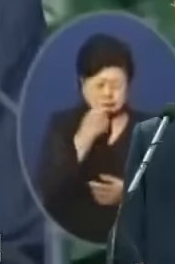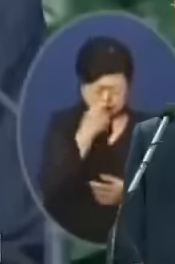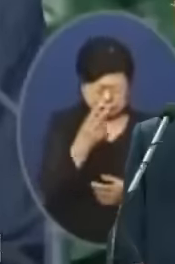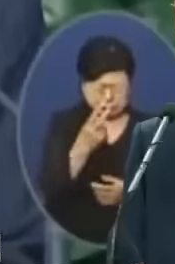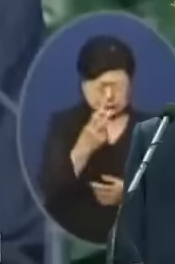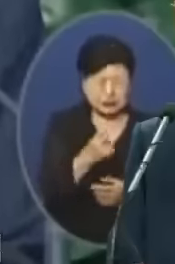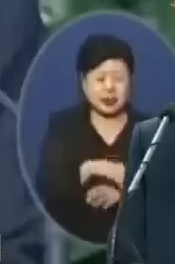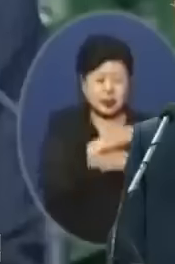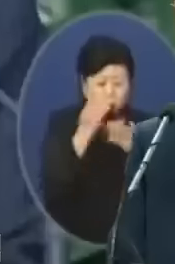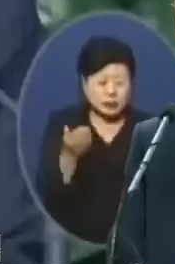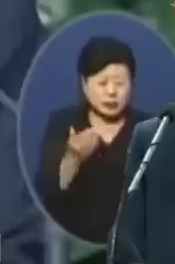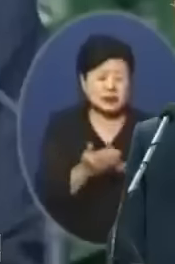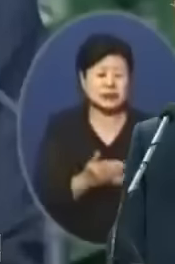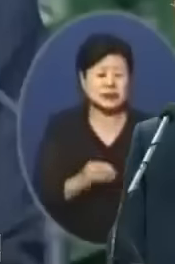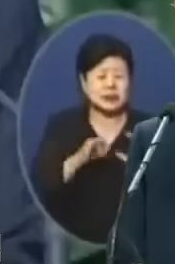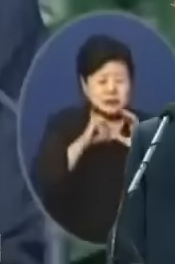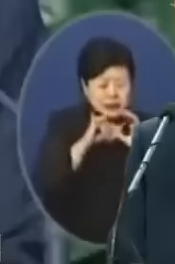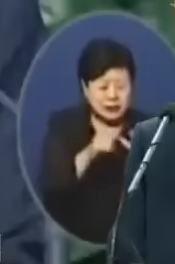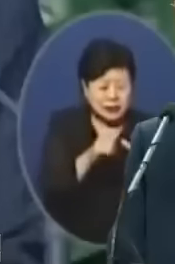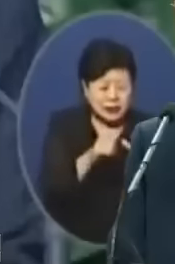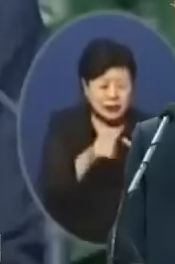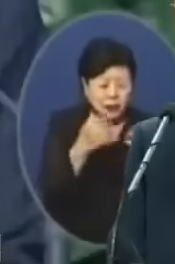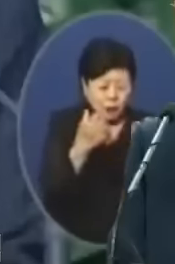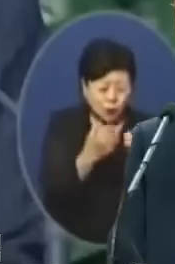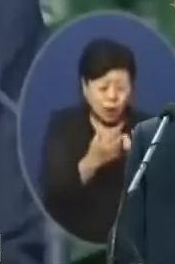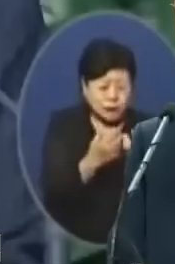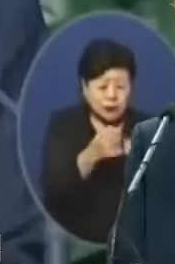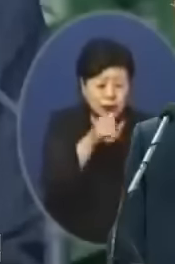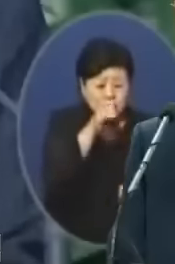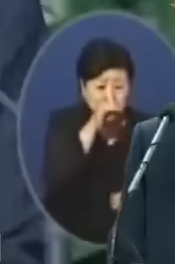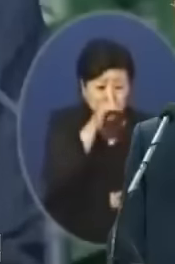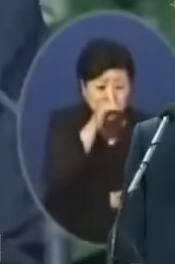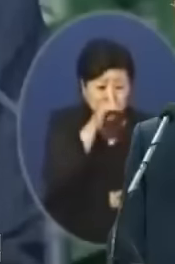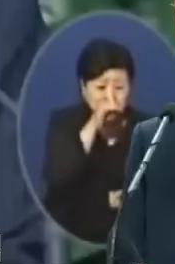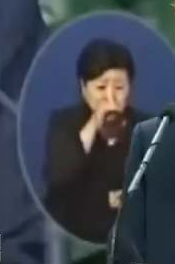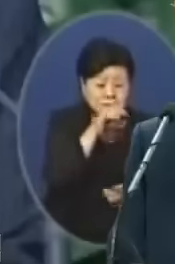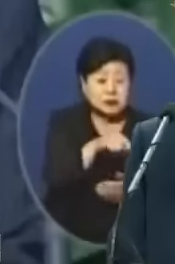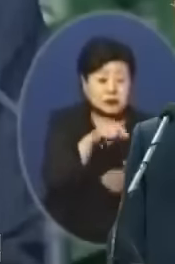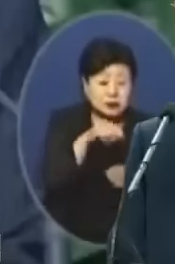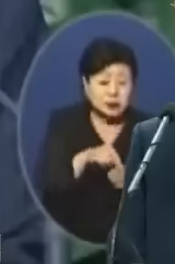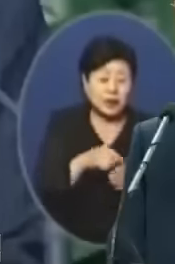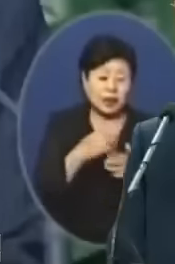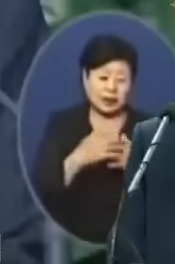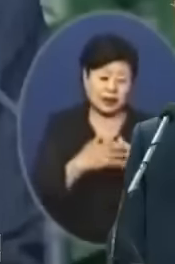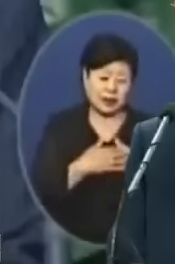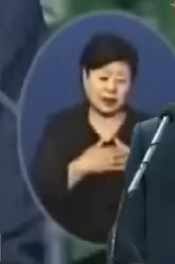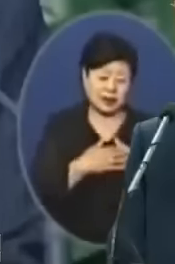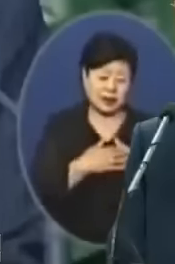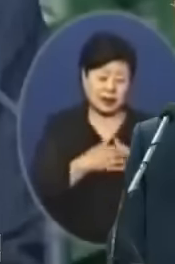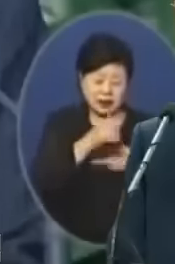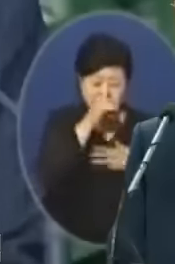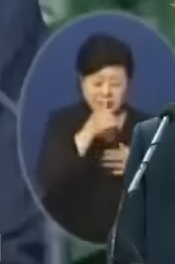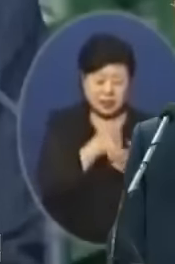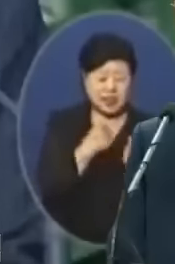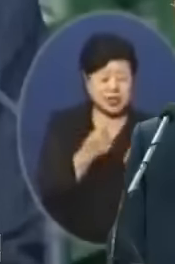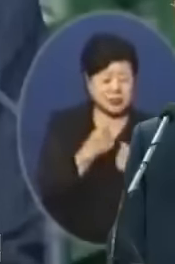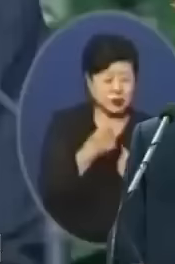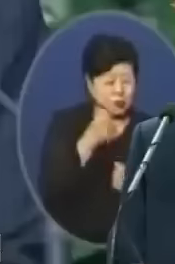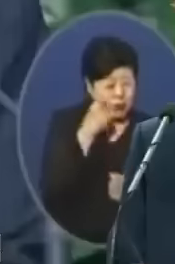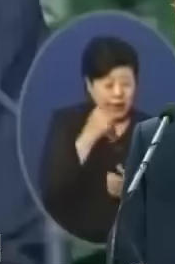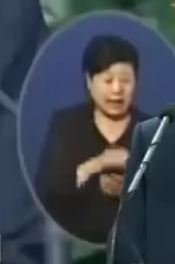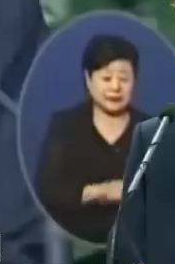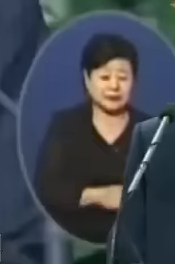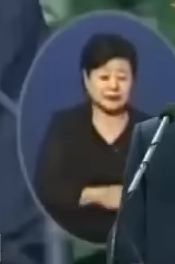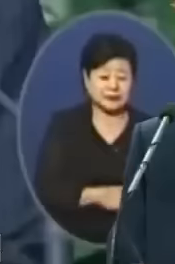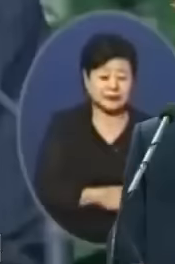냄새나는 모든 일들이 세상에 꽉 차 있습니다. 그 속에 내가 있기 때문에 내 힘으로는 아무것도 할 수